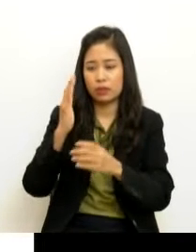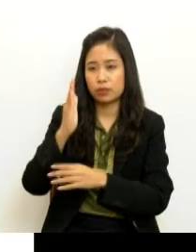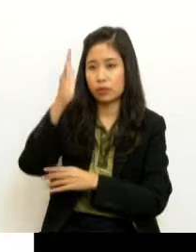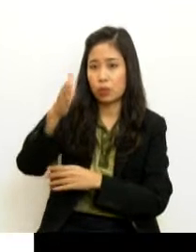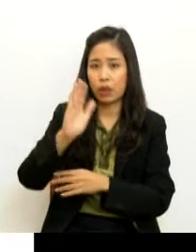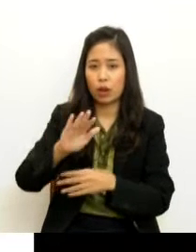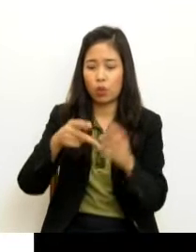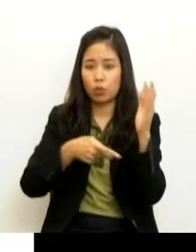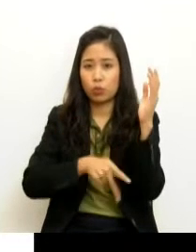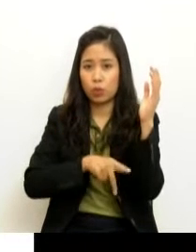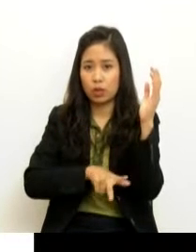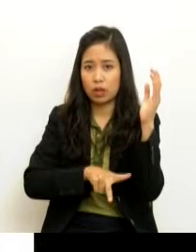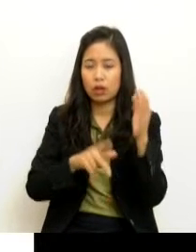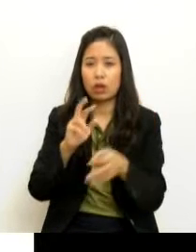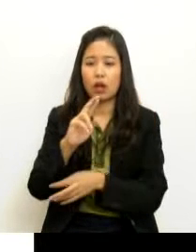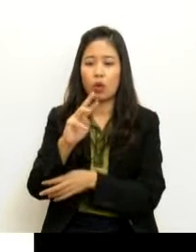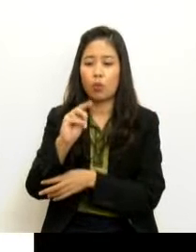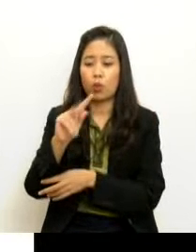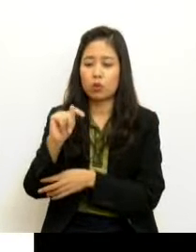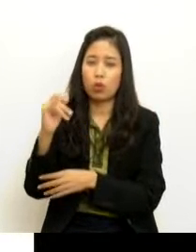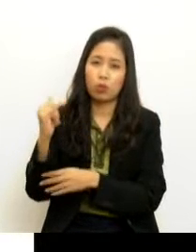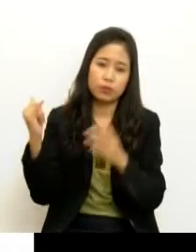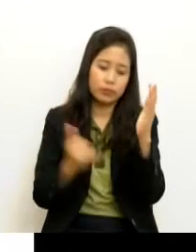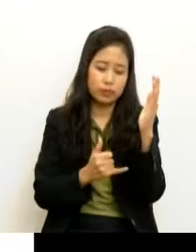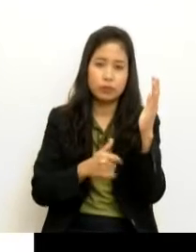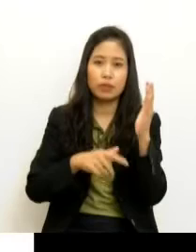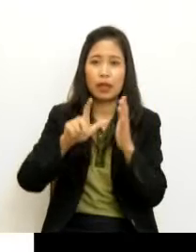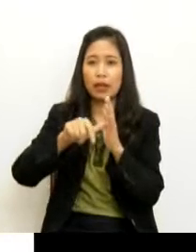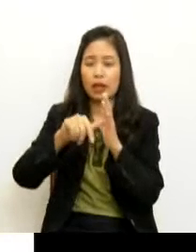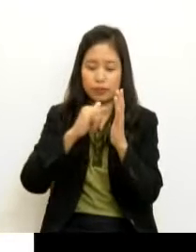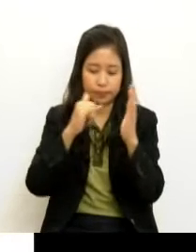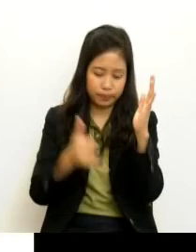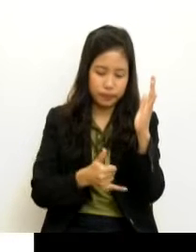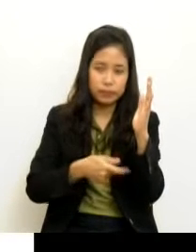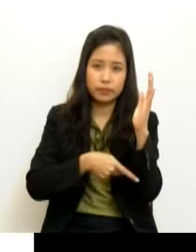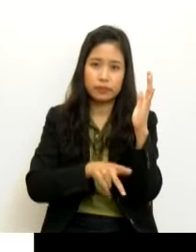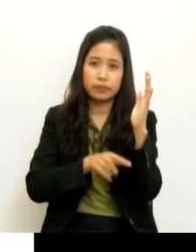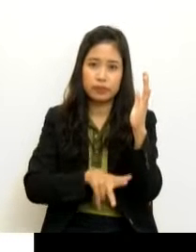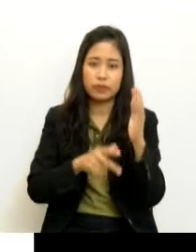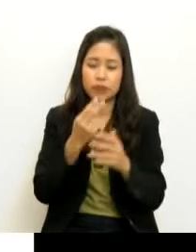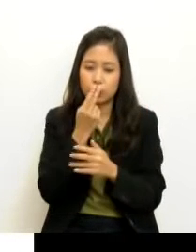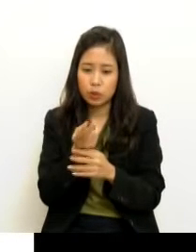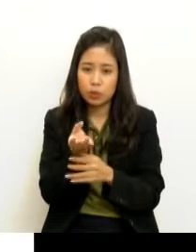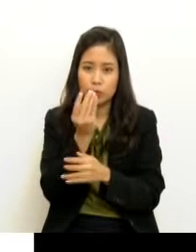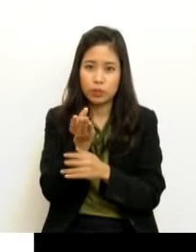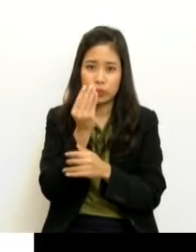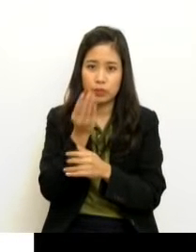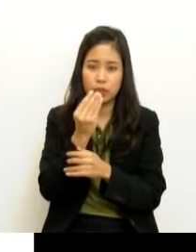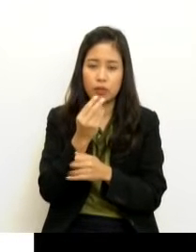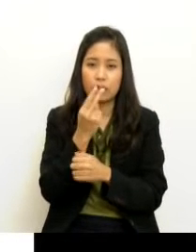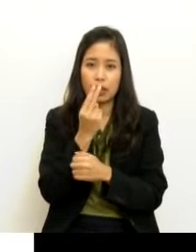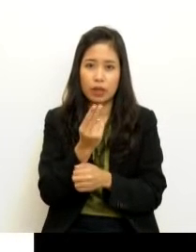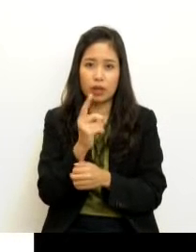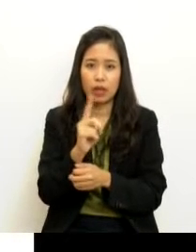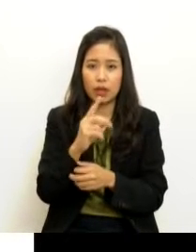เนี่ยท่านรัฐมนตรีก็ได้ลงพื้นที่และผมก็ได้ลงพื้นที่ไปเนี่ยเราก็สามารถที่จะสร้างโ